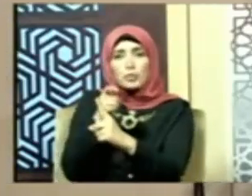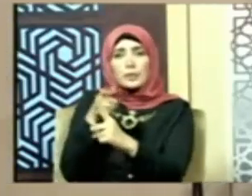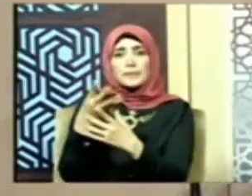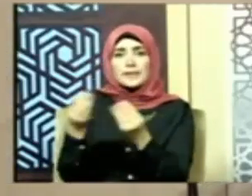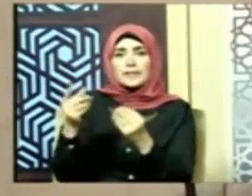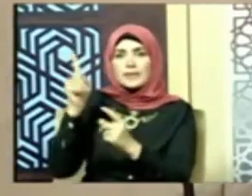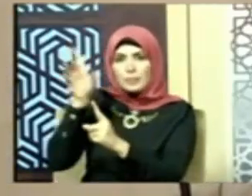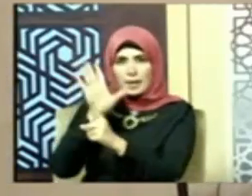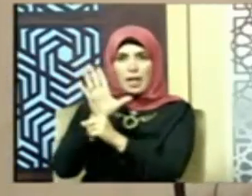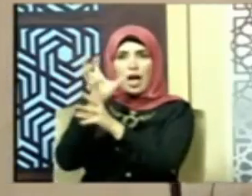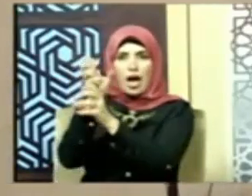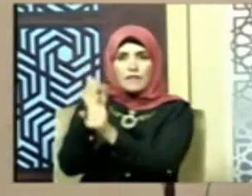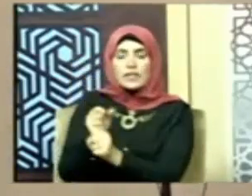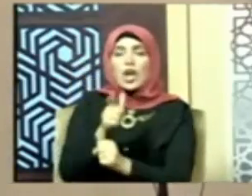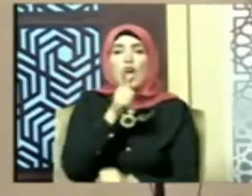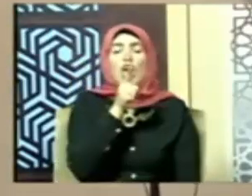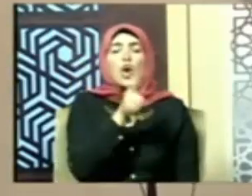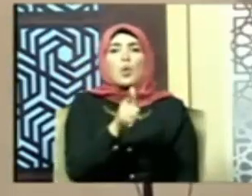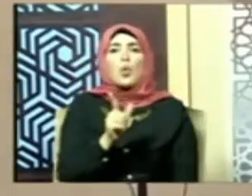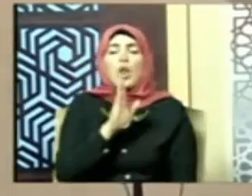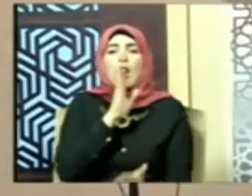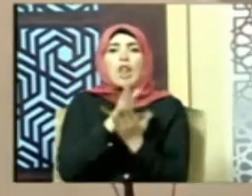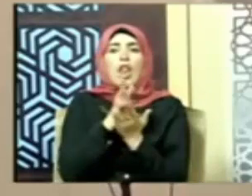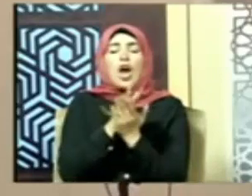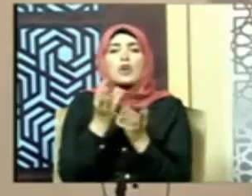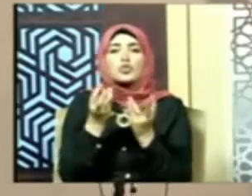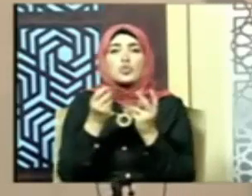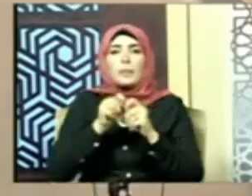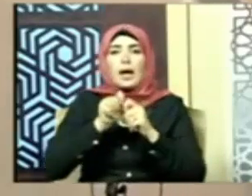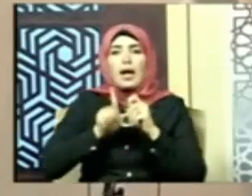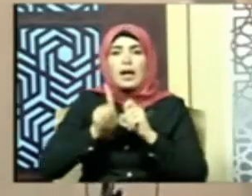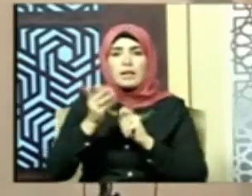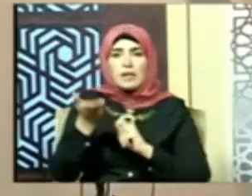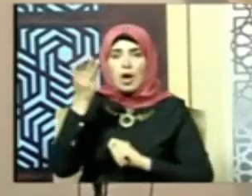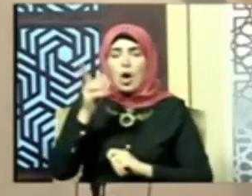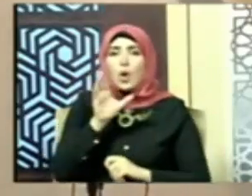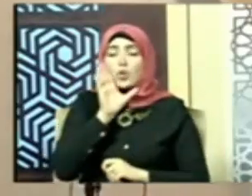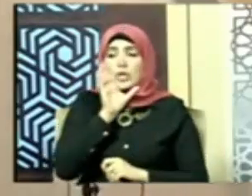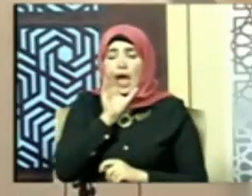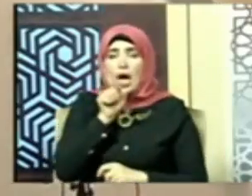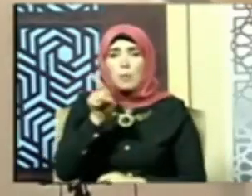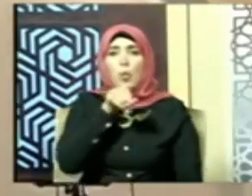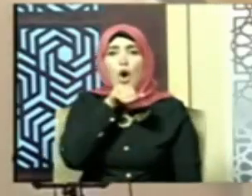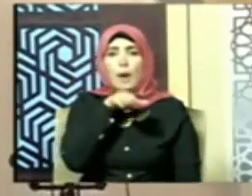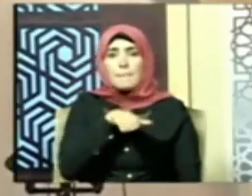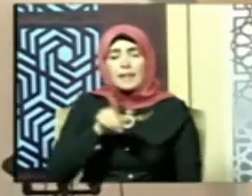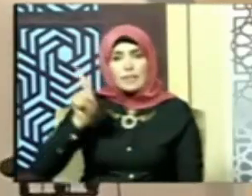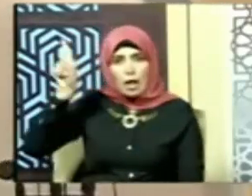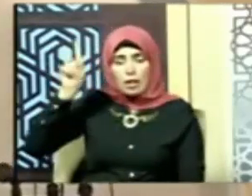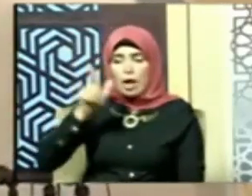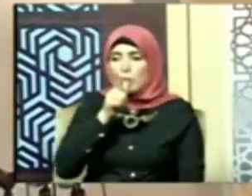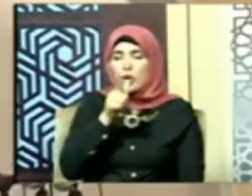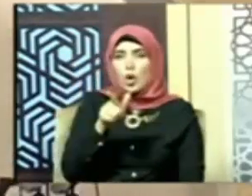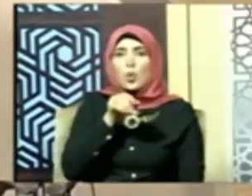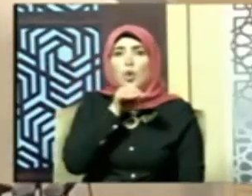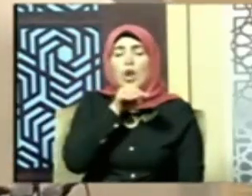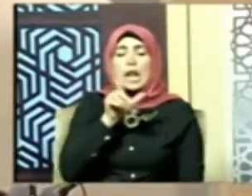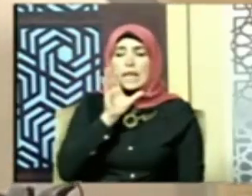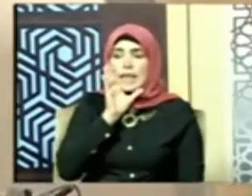حيث يقول له الحق سبحانه: يا محمد، يقول الحق سبحانه: